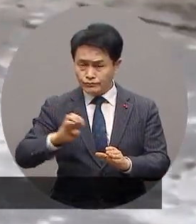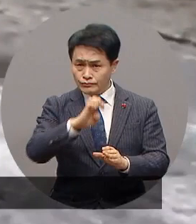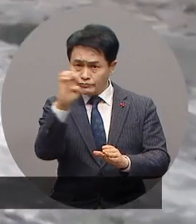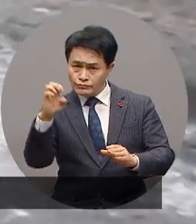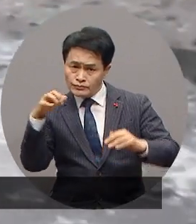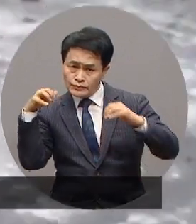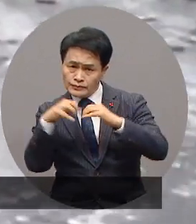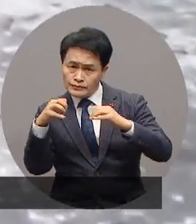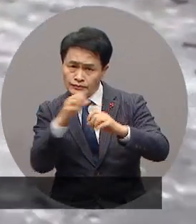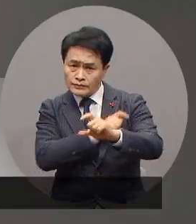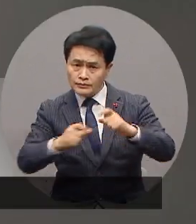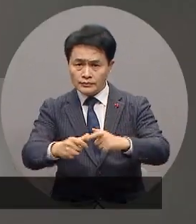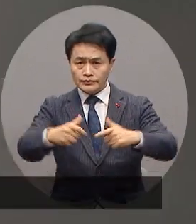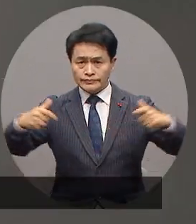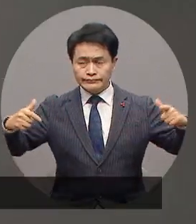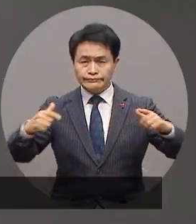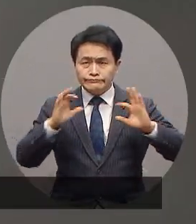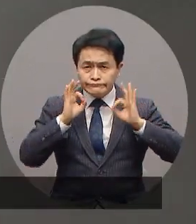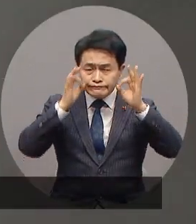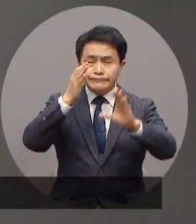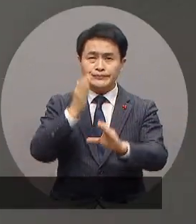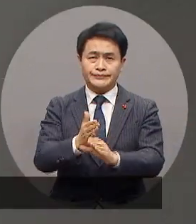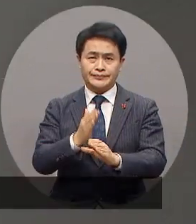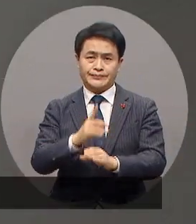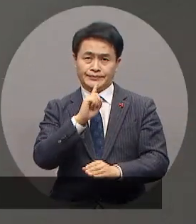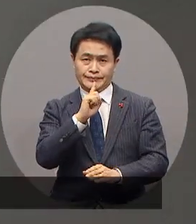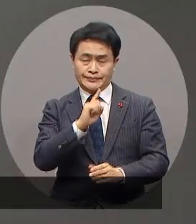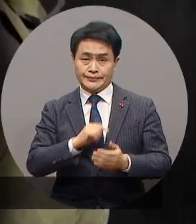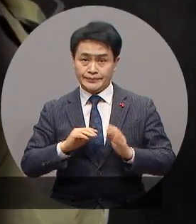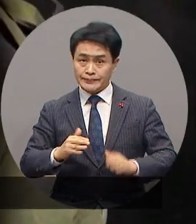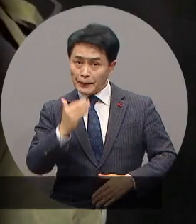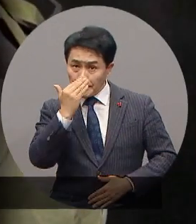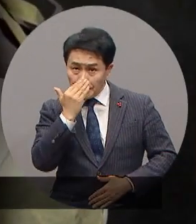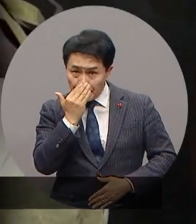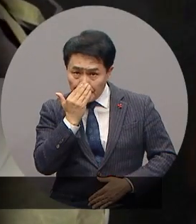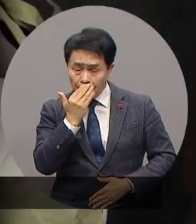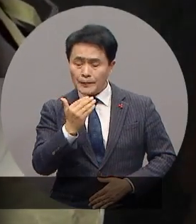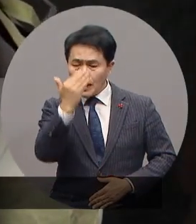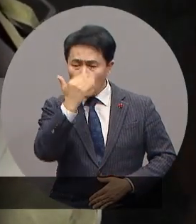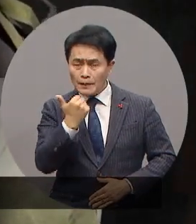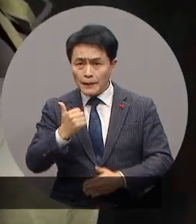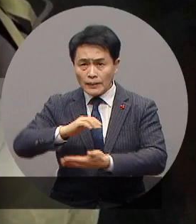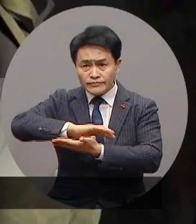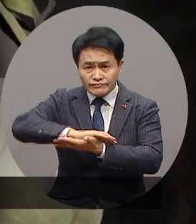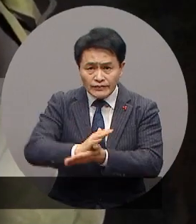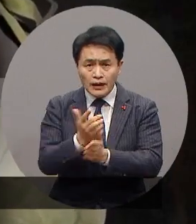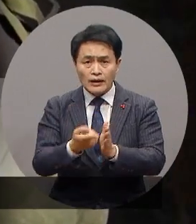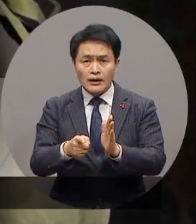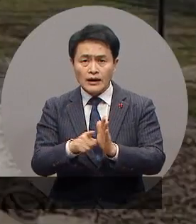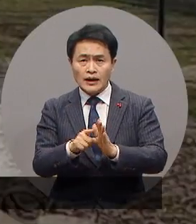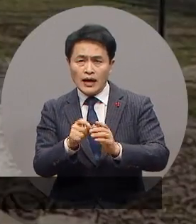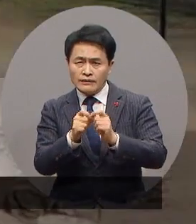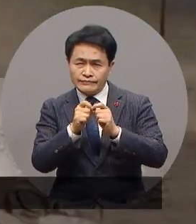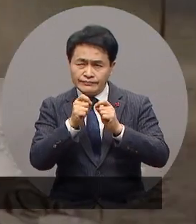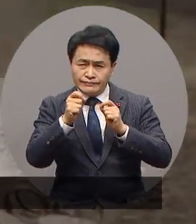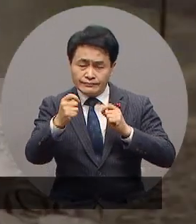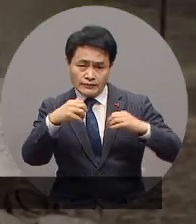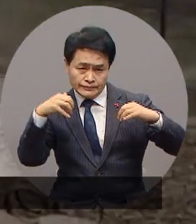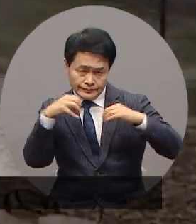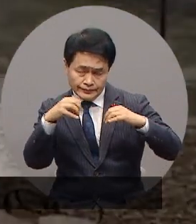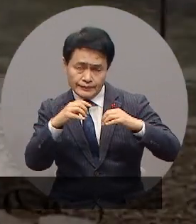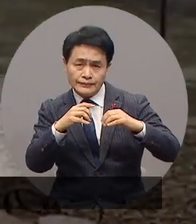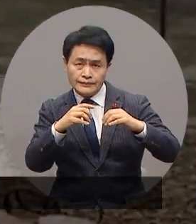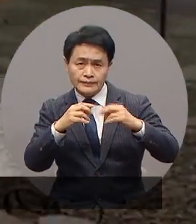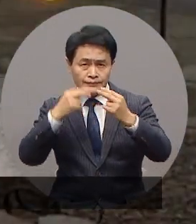능력을 확장하려 노력하고 있다고 지적했습니다. 이스라엘은 하마스를 격퇴하기 위해서는 장기전도 불사하겠다는 의지를